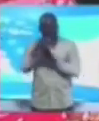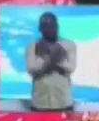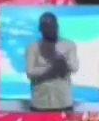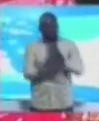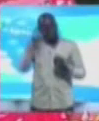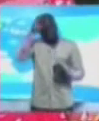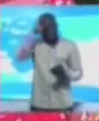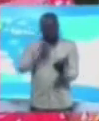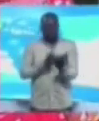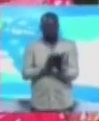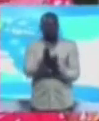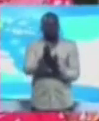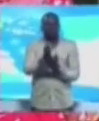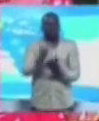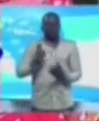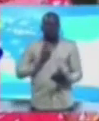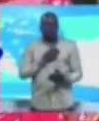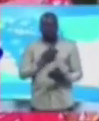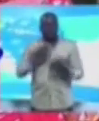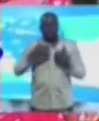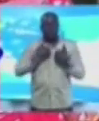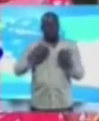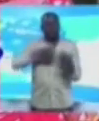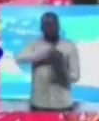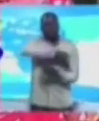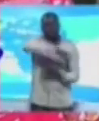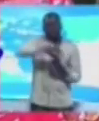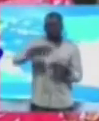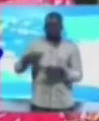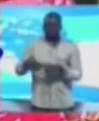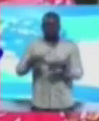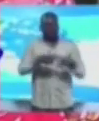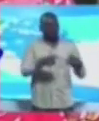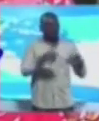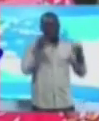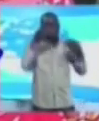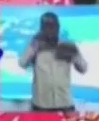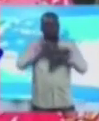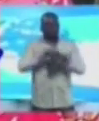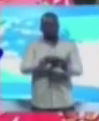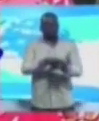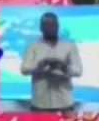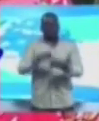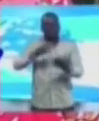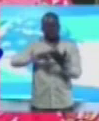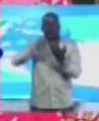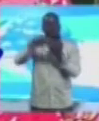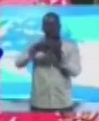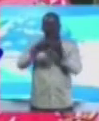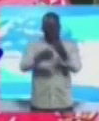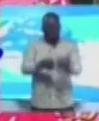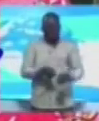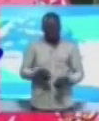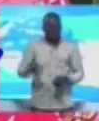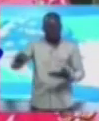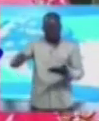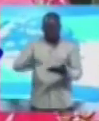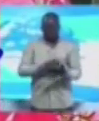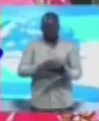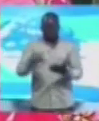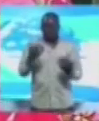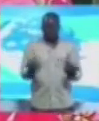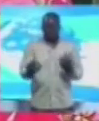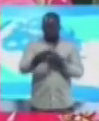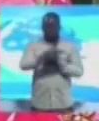intègres. Nous avons pu faire le tour d'horizon de nos diverses interventions, notamment du projet agricole que nous avons signé